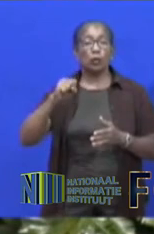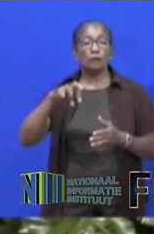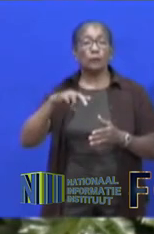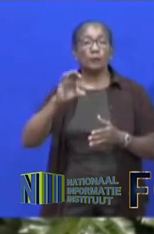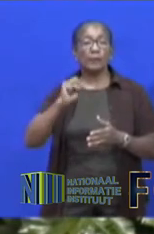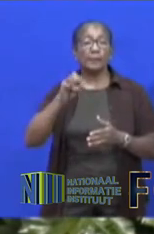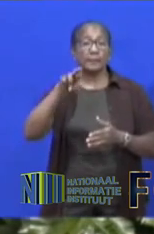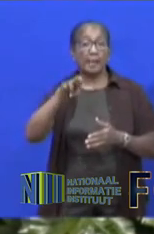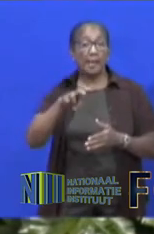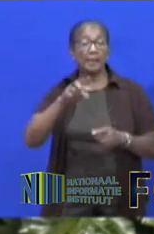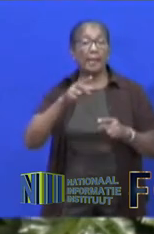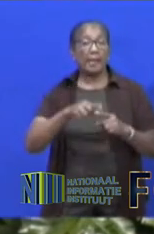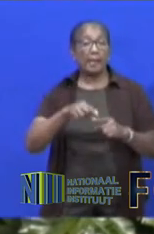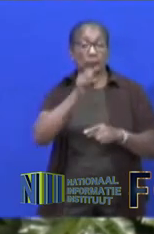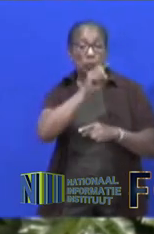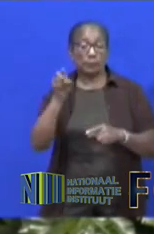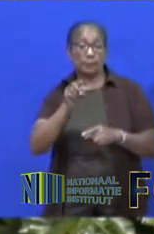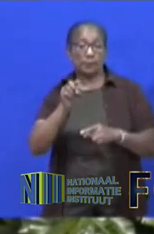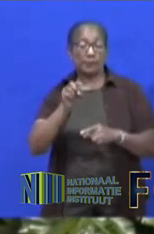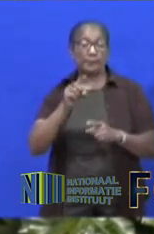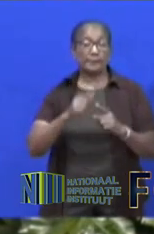konza@gov.sr en konza met een z,